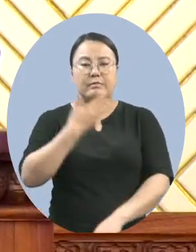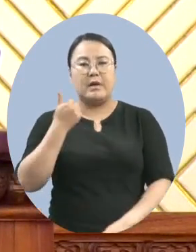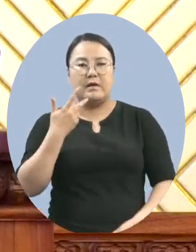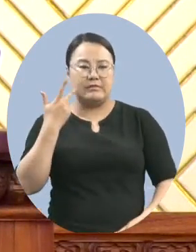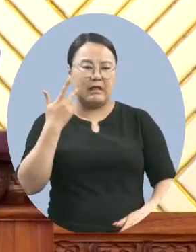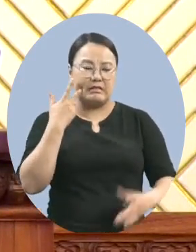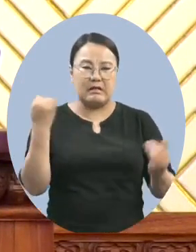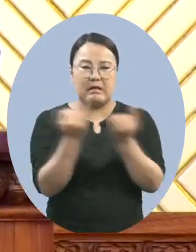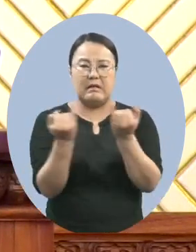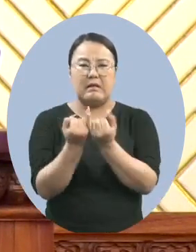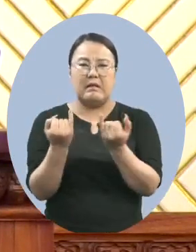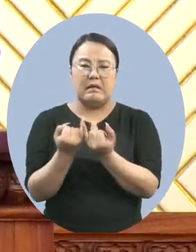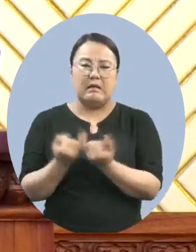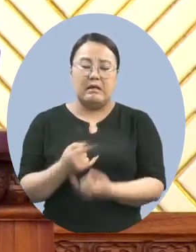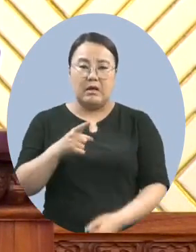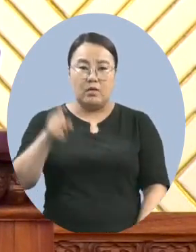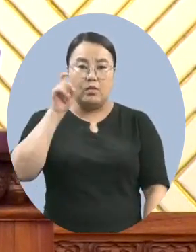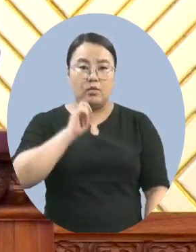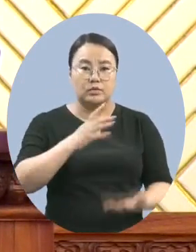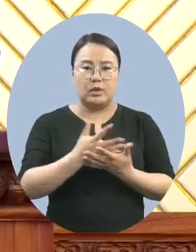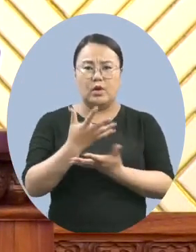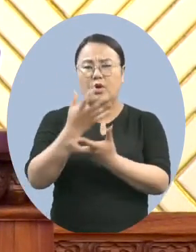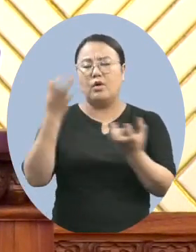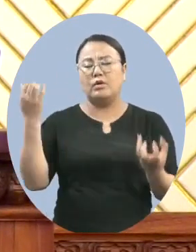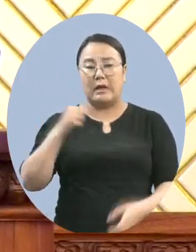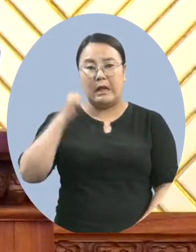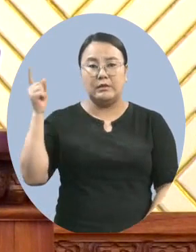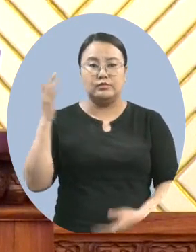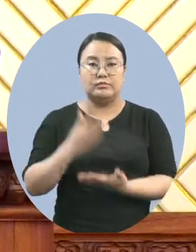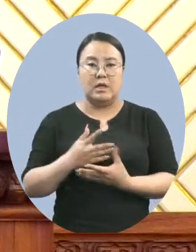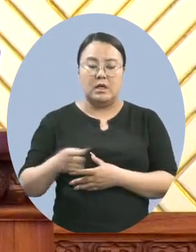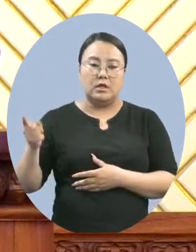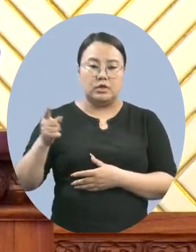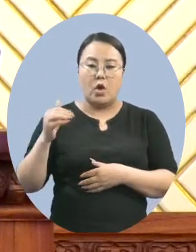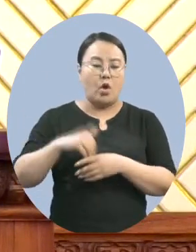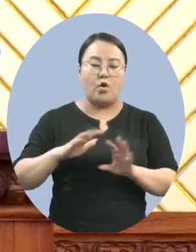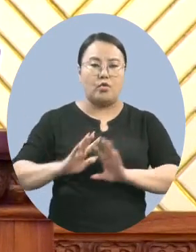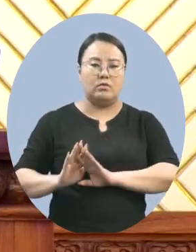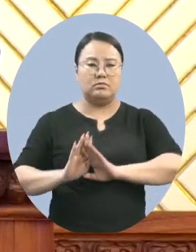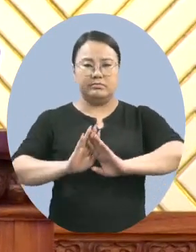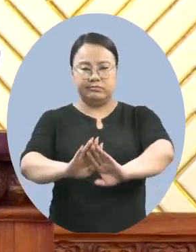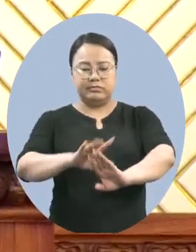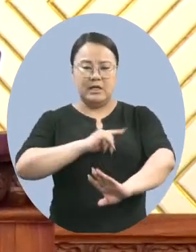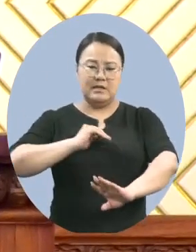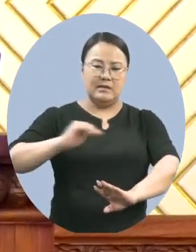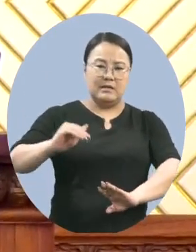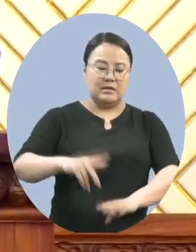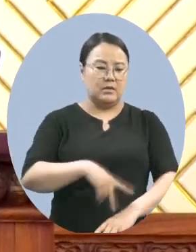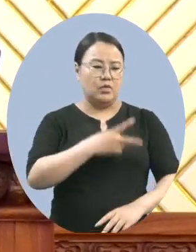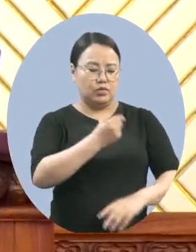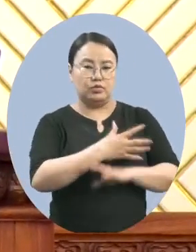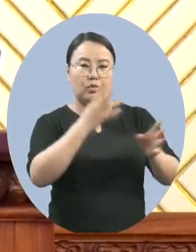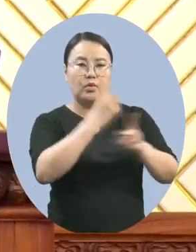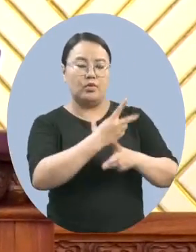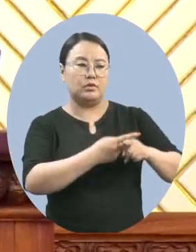байнга хагалтдуулсан байдалд байлгахыг хүсэж байгаа олон иргэшүүд байна. Өвөн давталгүй нөхцөл байдлыг эрүүл ухаанаар харж одоо үндсэн хуулийн нэмэлт